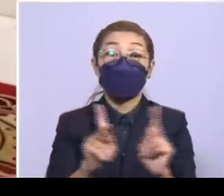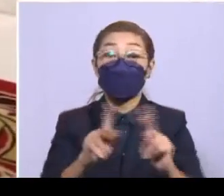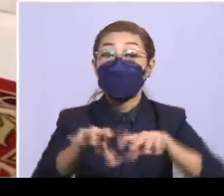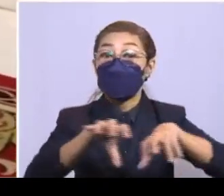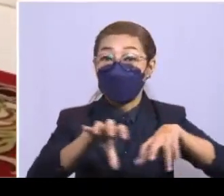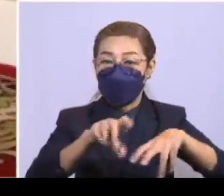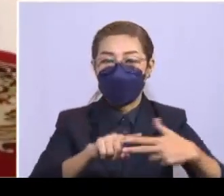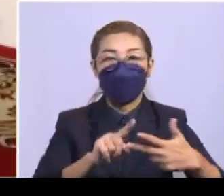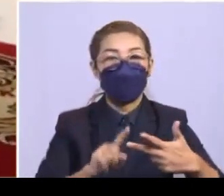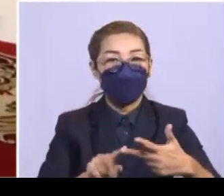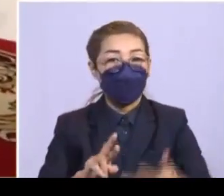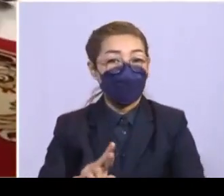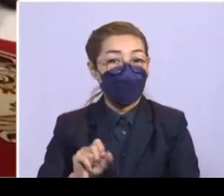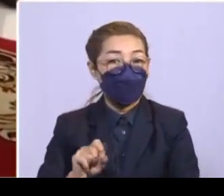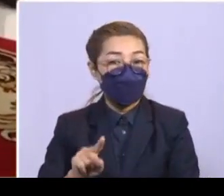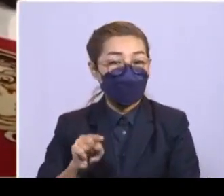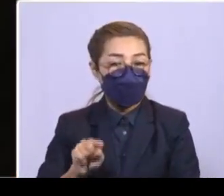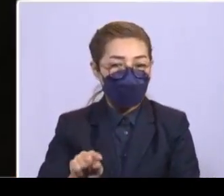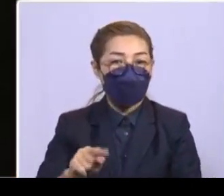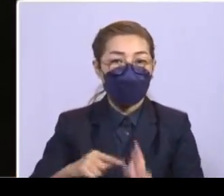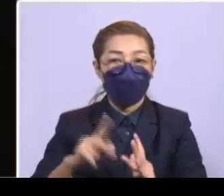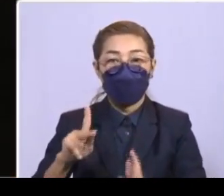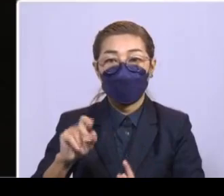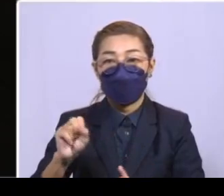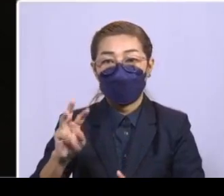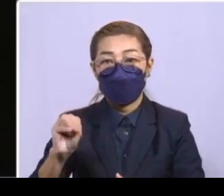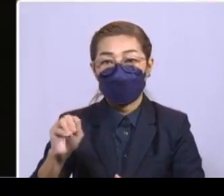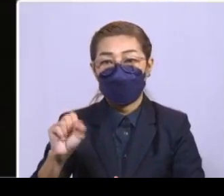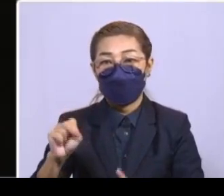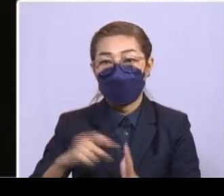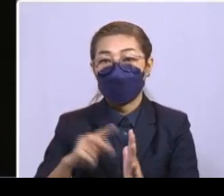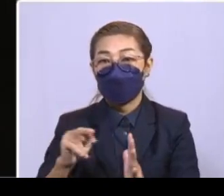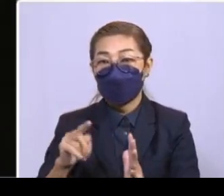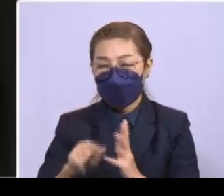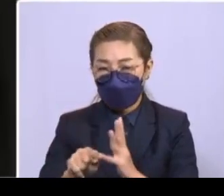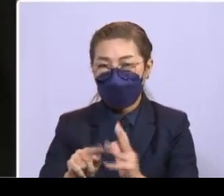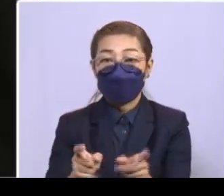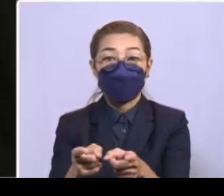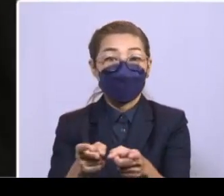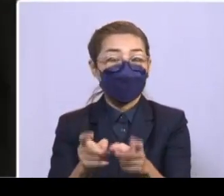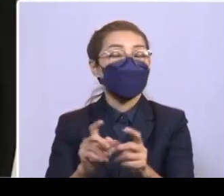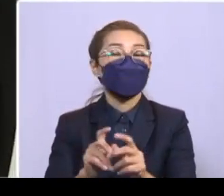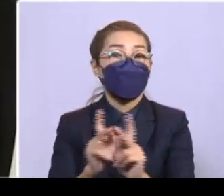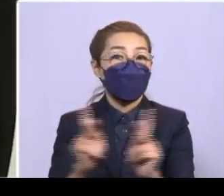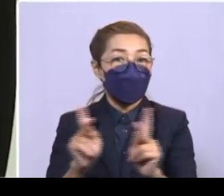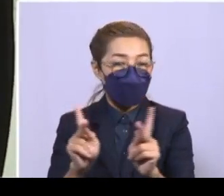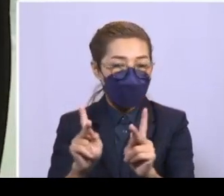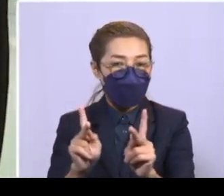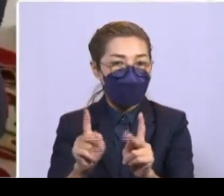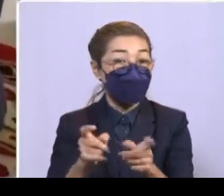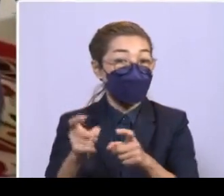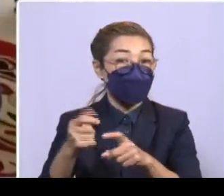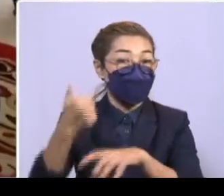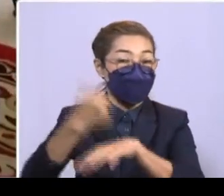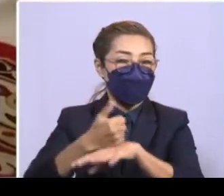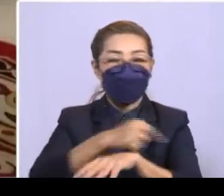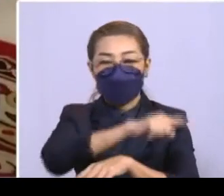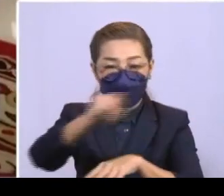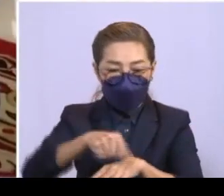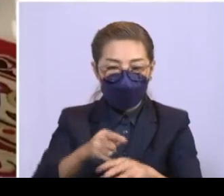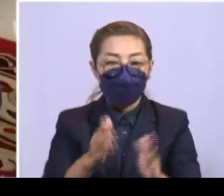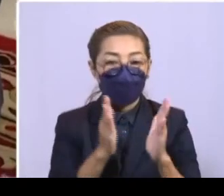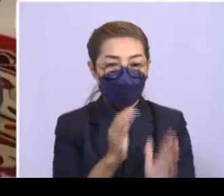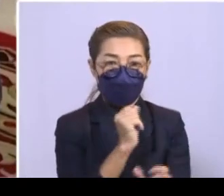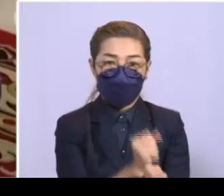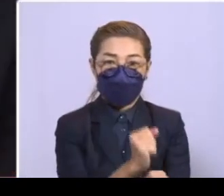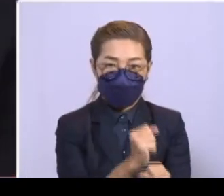รองศาสตราจารย์เกษมศานต์โชติชากรพันธ์กรรมการผู้อำนวยการใหญ่บมจ.อสมท.ได้นำคณะผู้บริหารรวมถึงพนักงาน